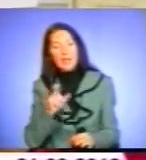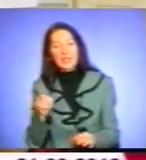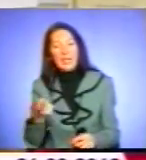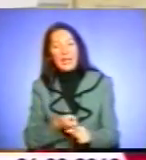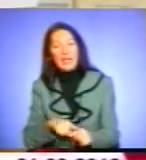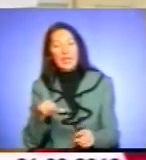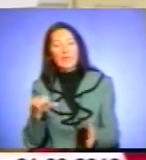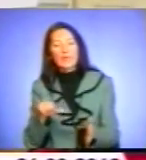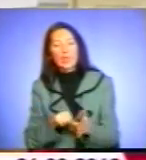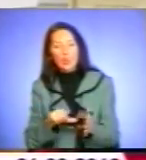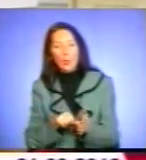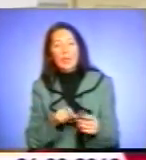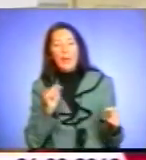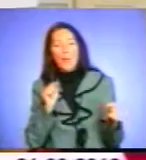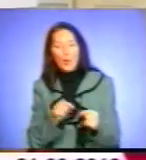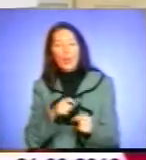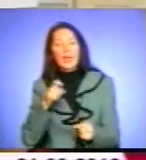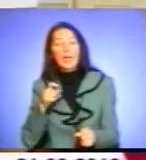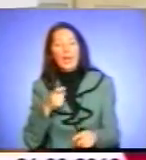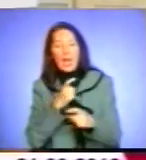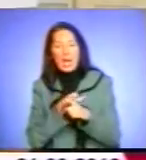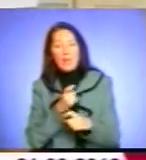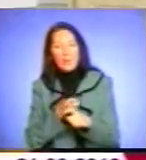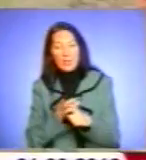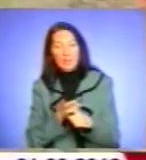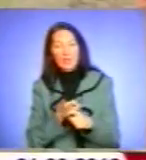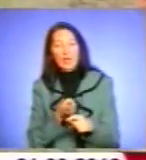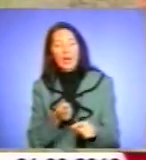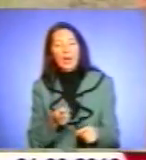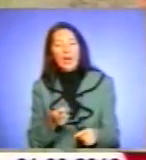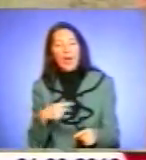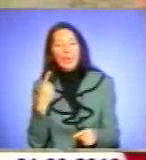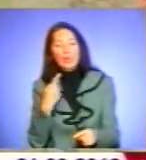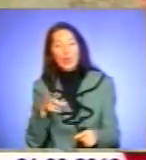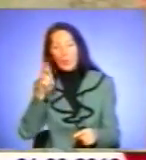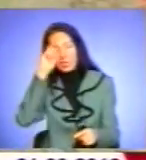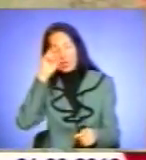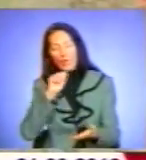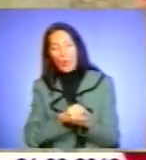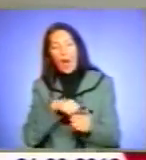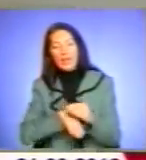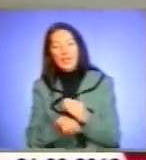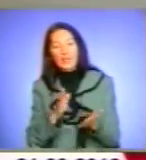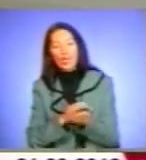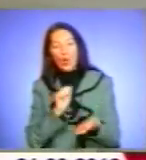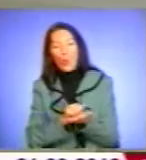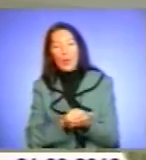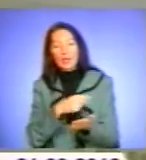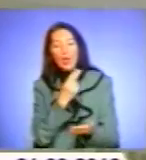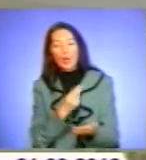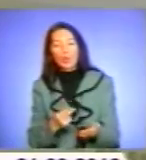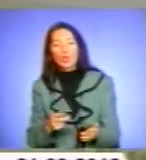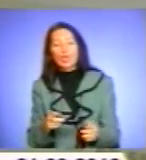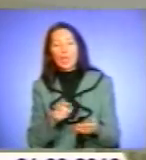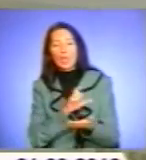виступали теж проти нацистських загарбників. Це треба усвідомлювати. В обласному державному архіві є документи та художні твори про діяльність